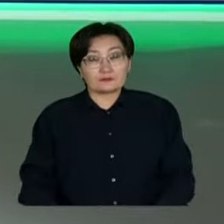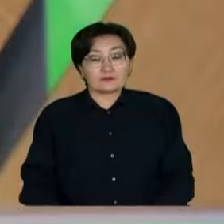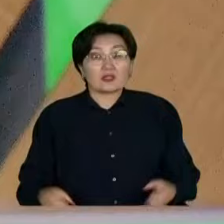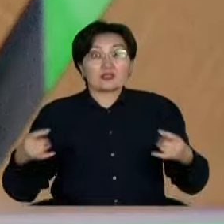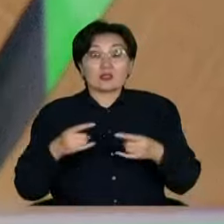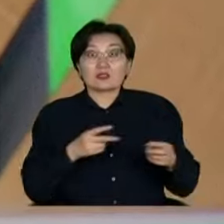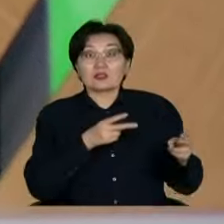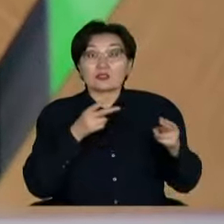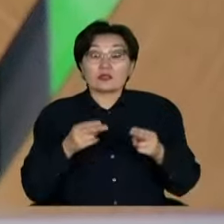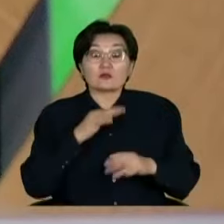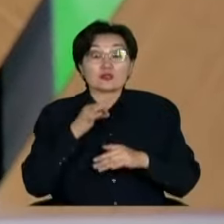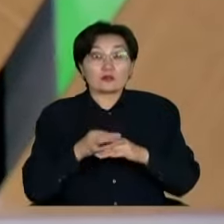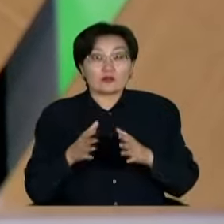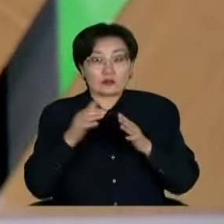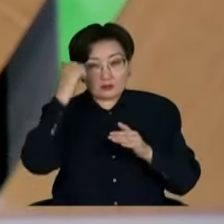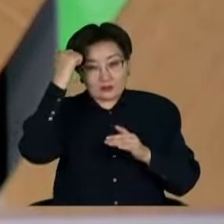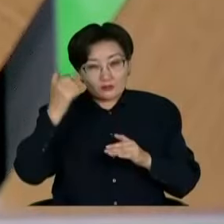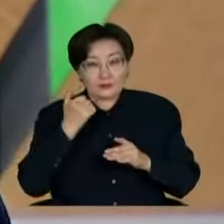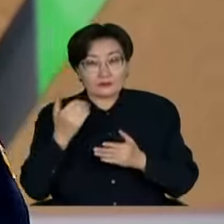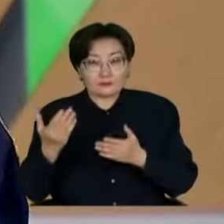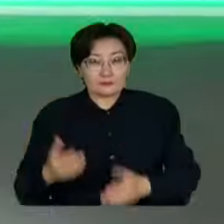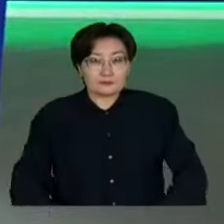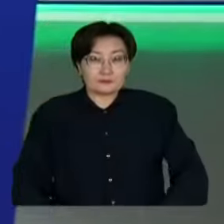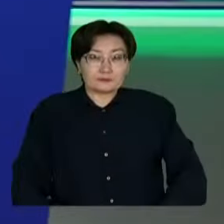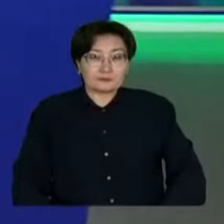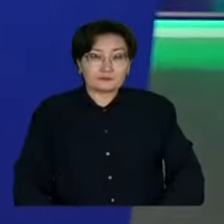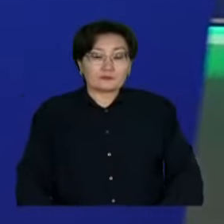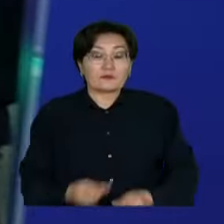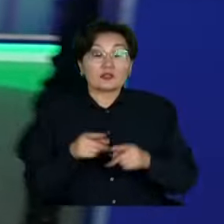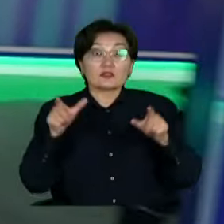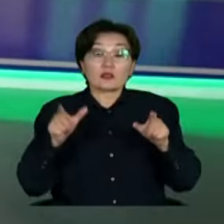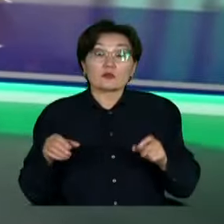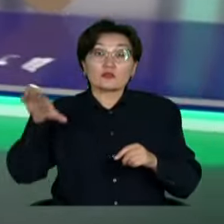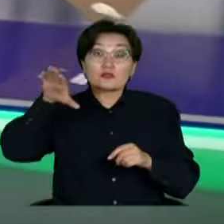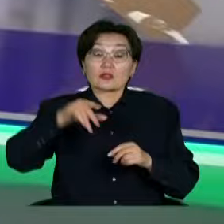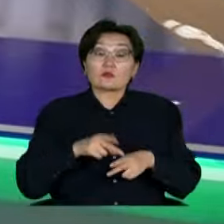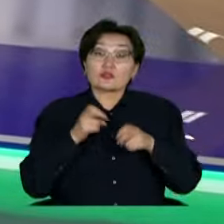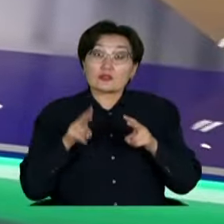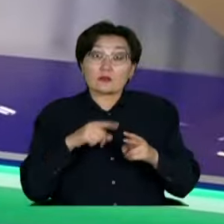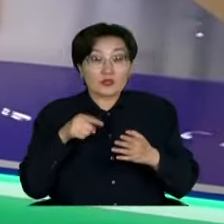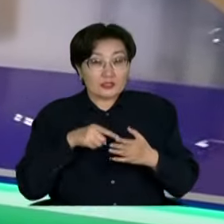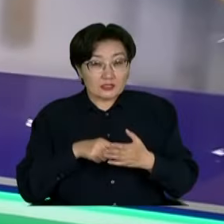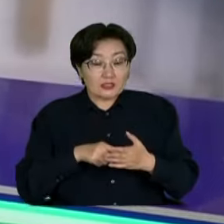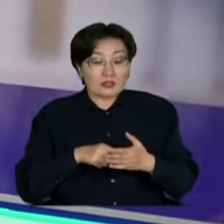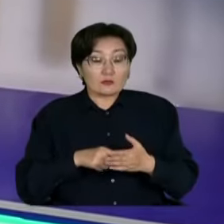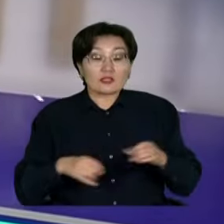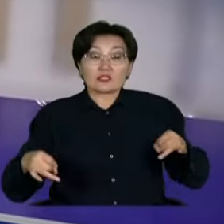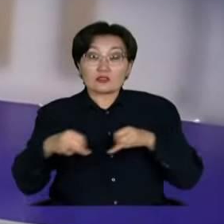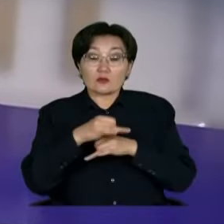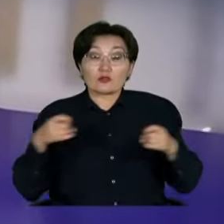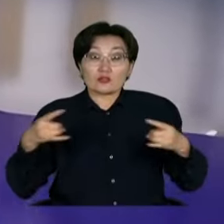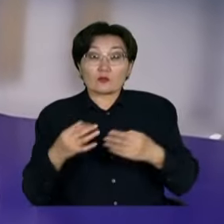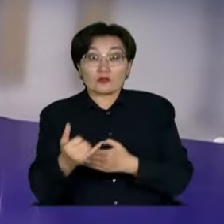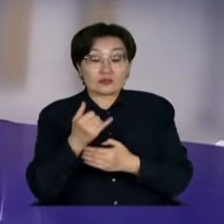студиямызға келгеніңізге уақыт бөліп, рахмет етеміз. Рахмет сіздерге үлкен. Құрметті көрермен, таудағы қауіпсіздік мәселесін талқылаған студия